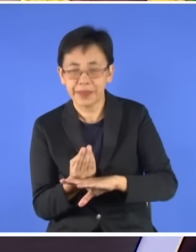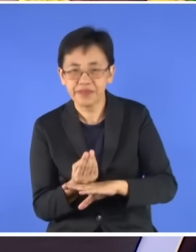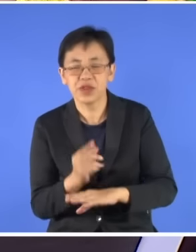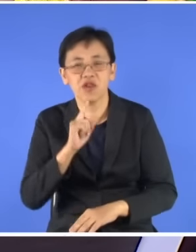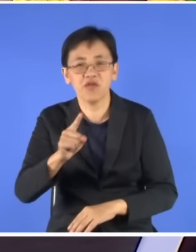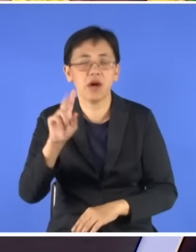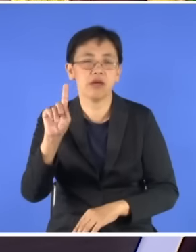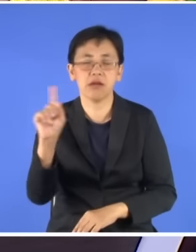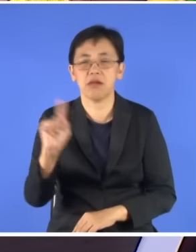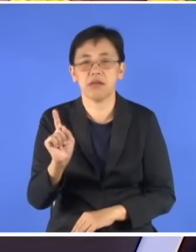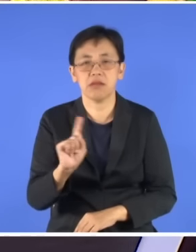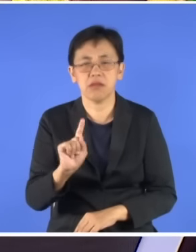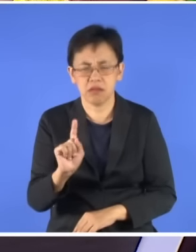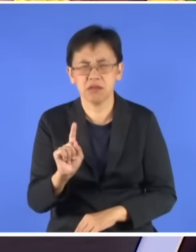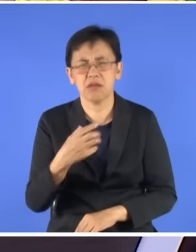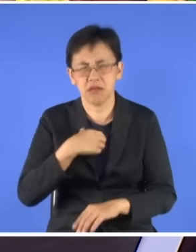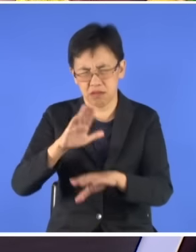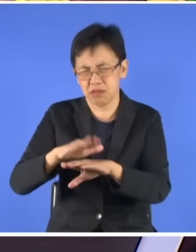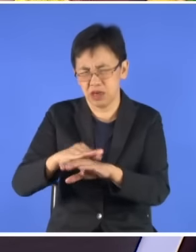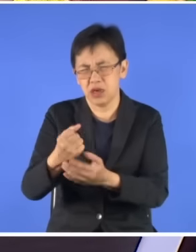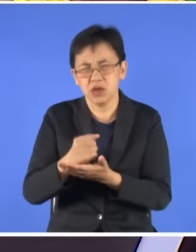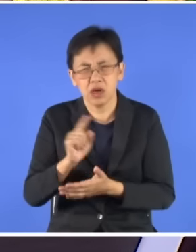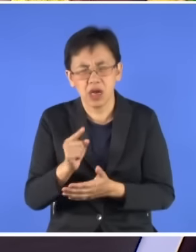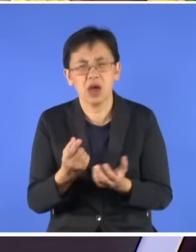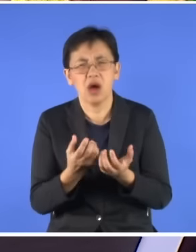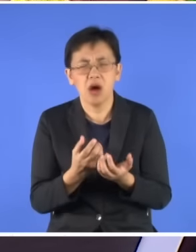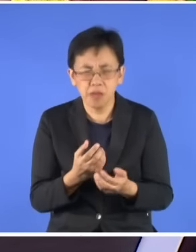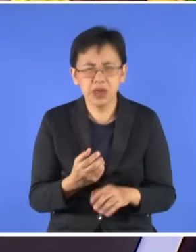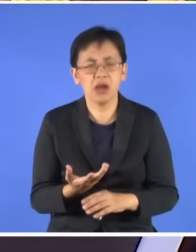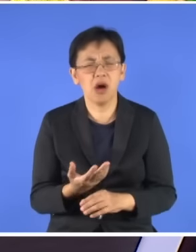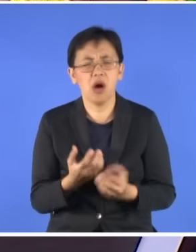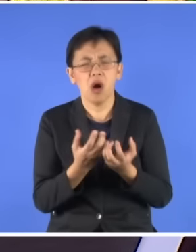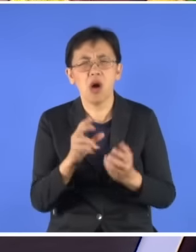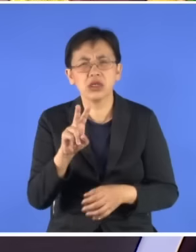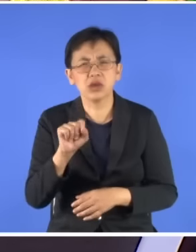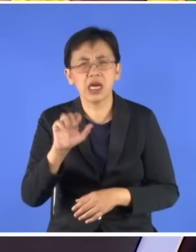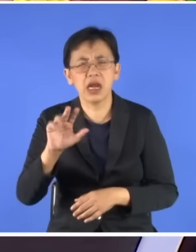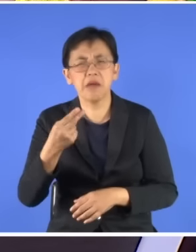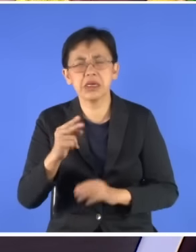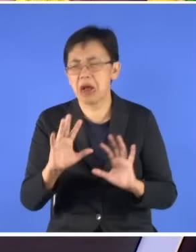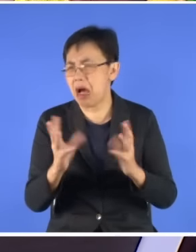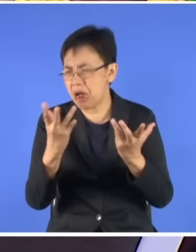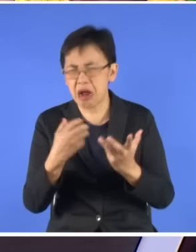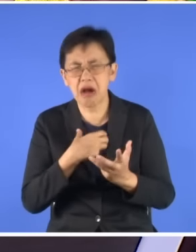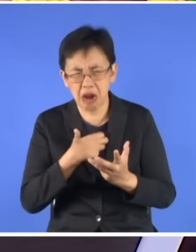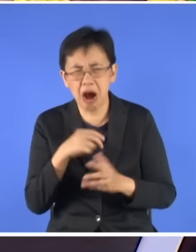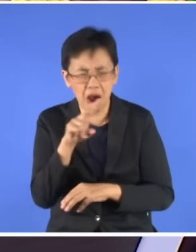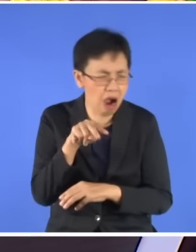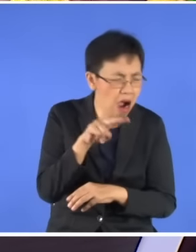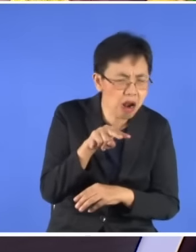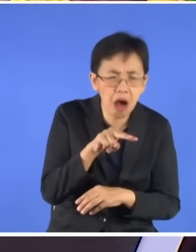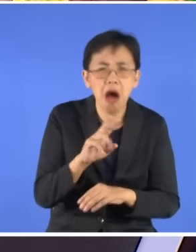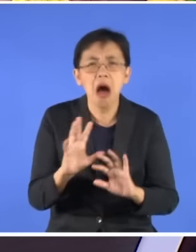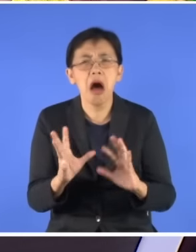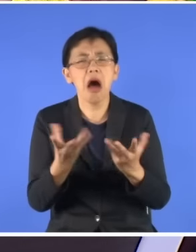องสื่อบอกว่าช่วยหน่อยเถอะตามหาเครื่องประดับมูลค่า 250,000 บาทให้หน่อยมันหายไ